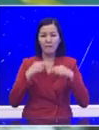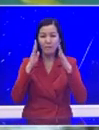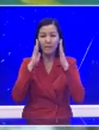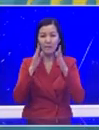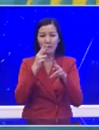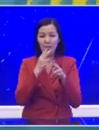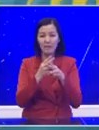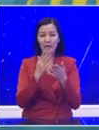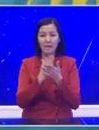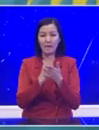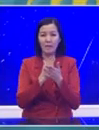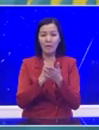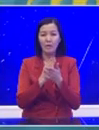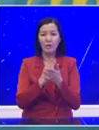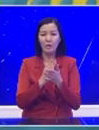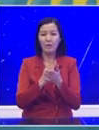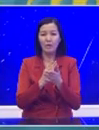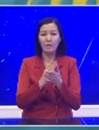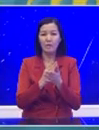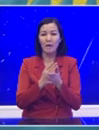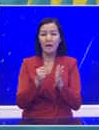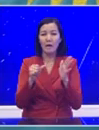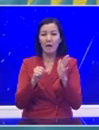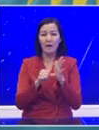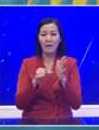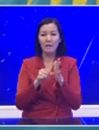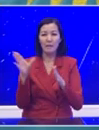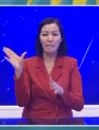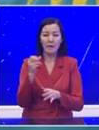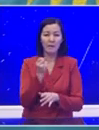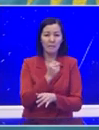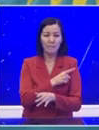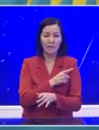три, четыре, пять, шесть позиций только белых, остальное все желтое.